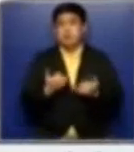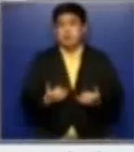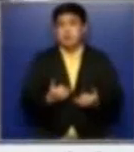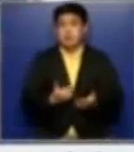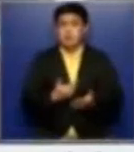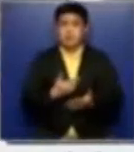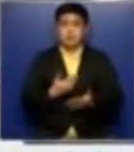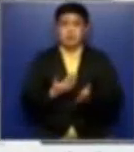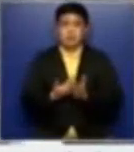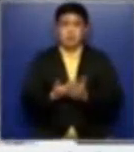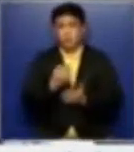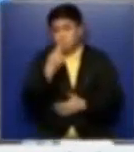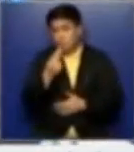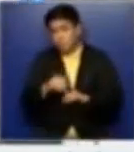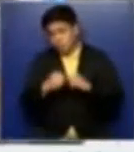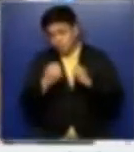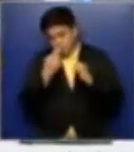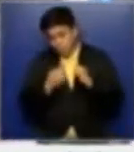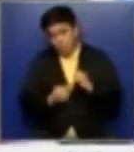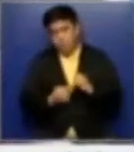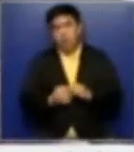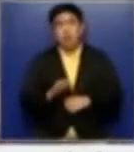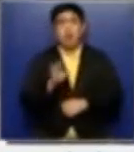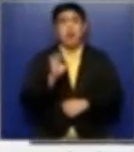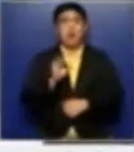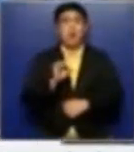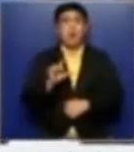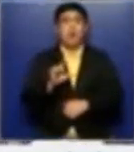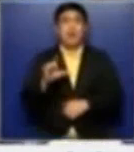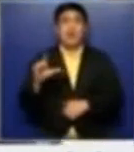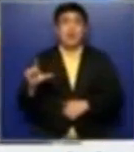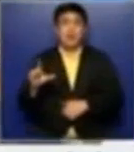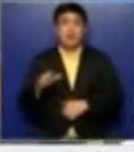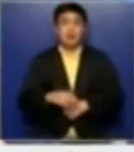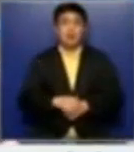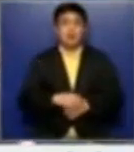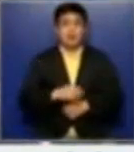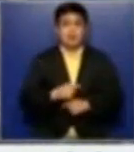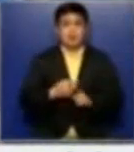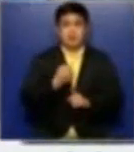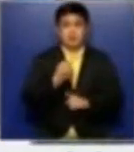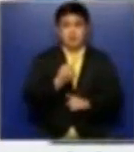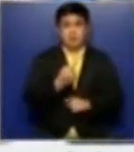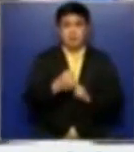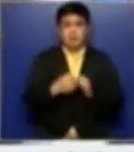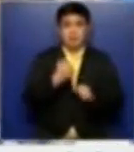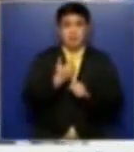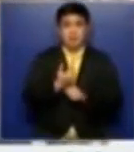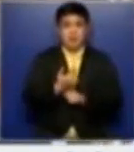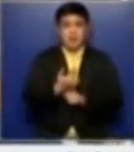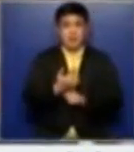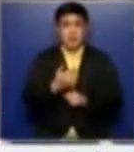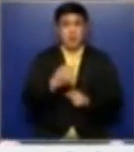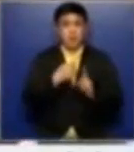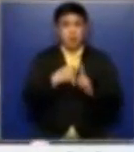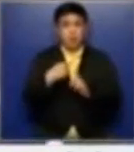ล่มนี้ท่านไปเปิดดู900ล้านบาทเฟสแรกในปีนี้แล้วปีหน้าบวกกันไปบวกกันจะเป็น 5,000 ล้